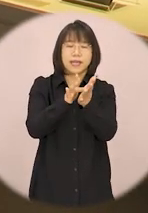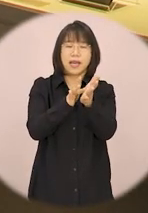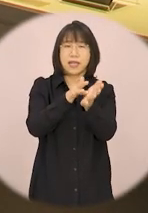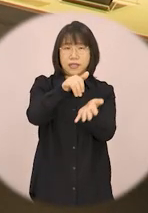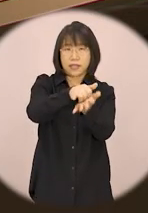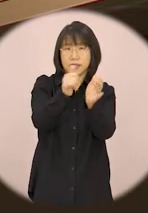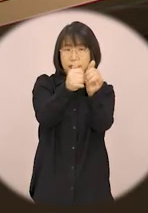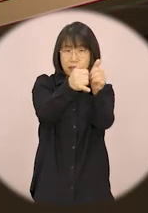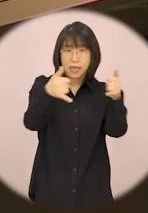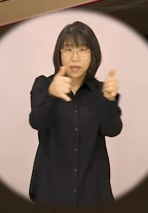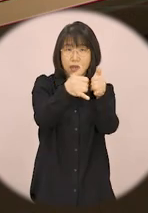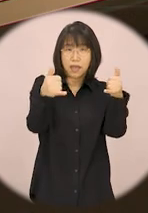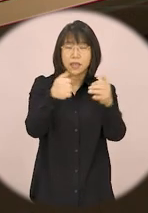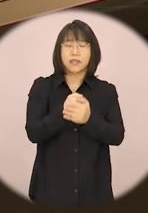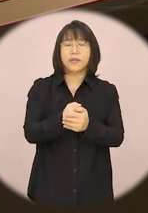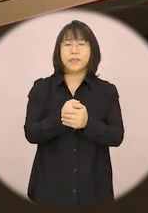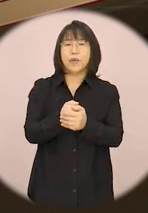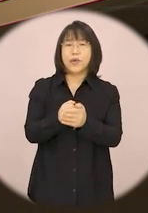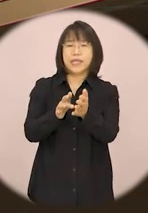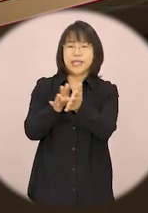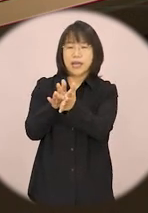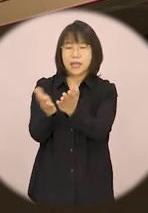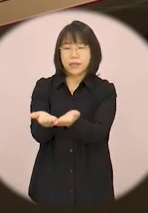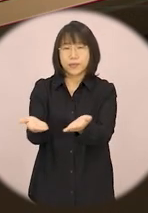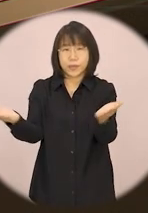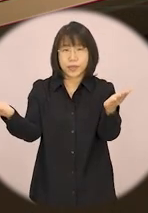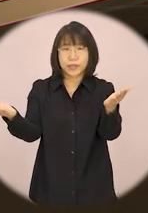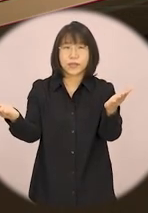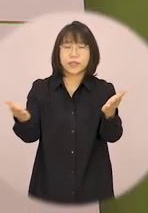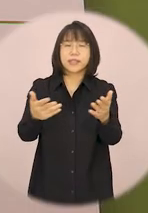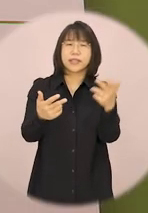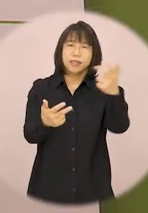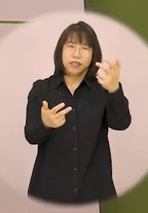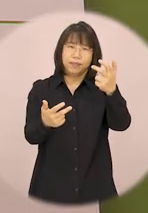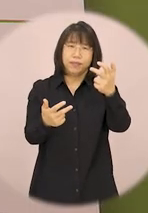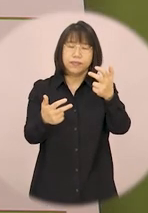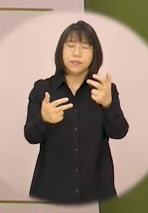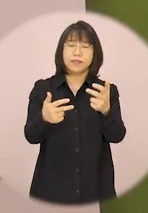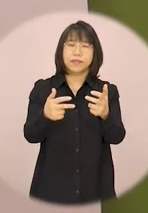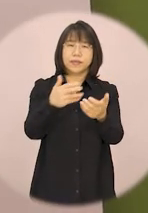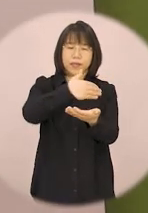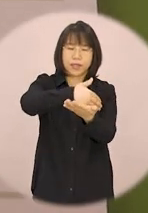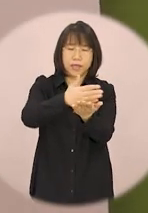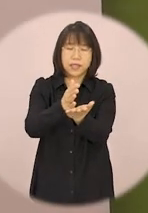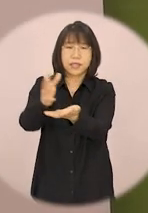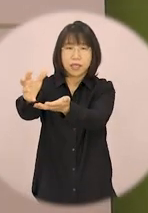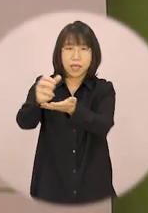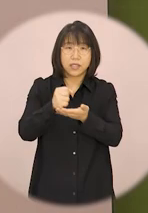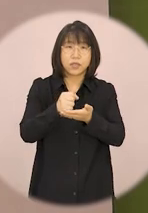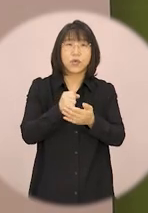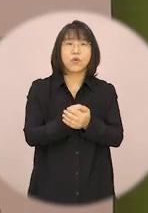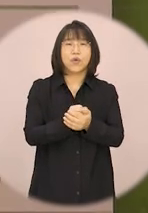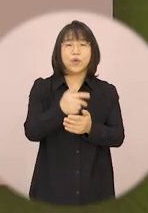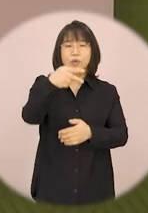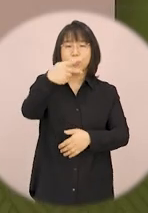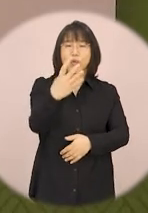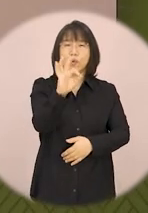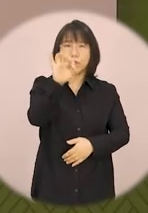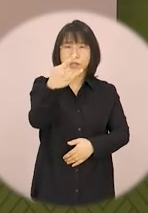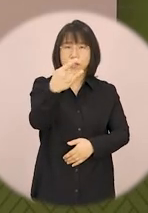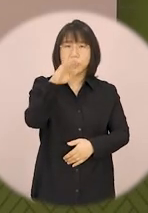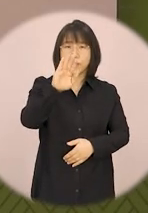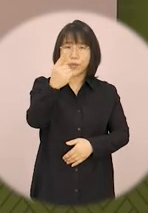점의 작품을 한자리에 모았습니다 총 3부로 구성된 전씨는 동의보감에 나오는 약용 나무를 활용한